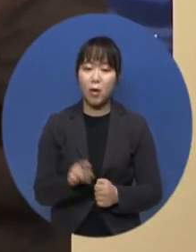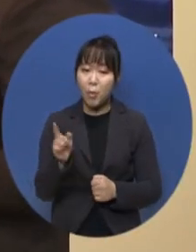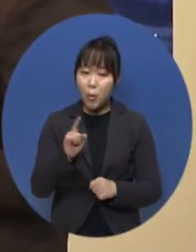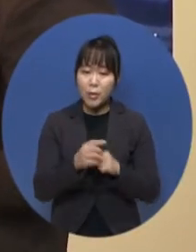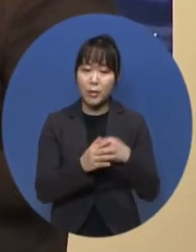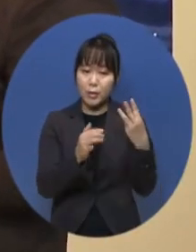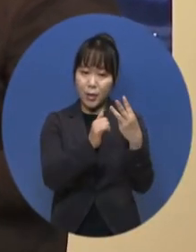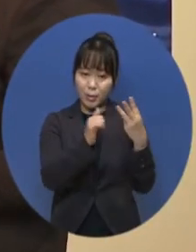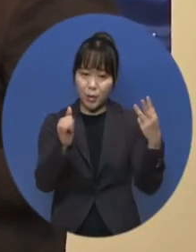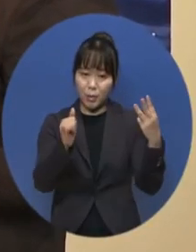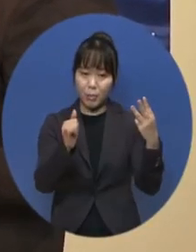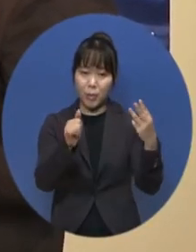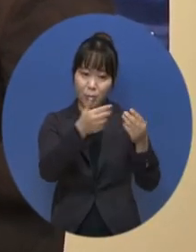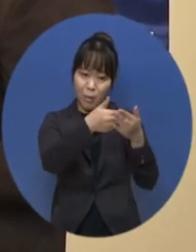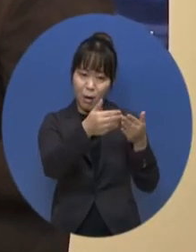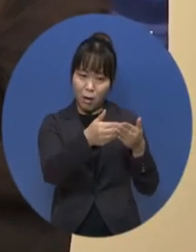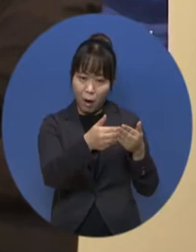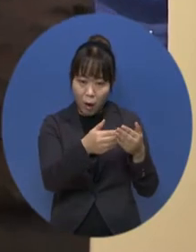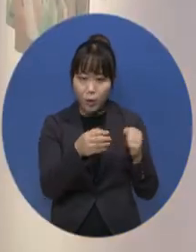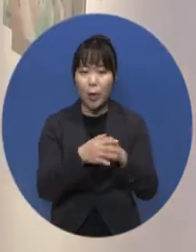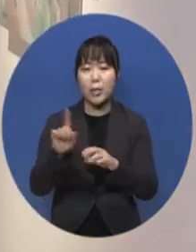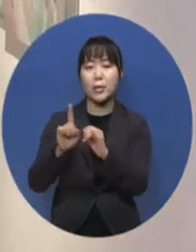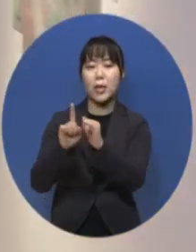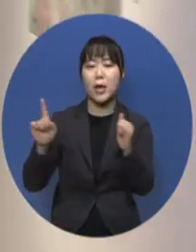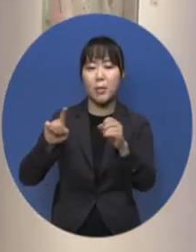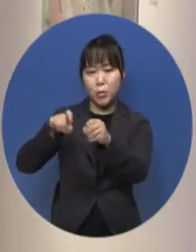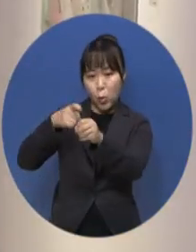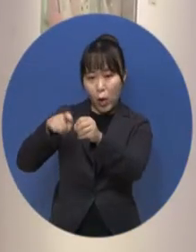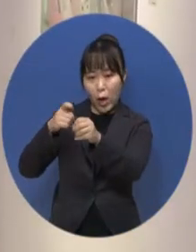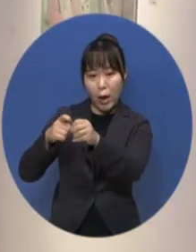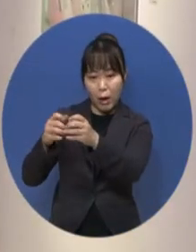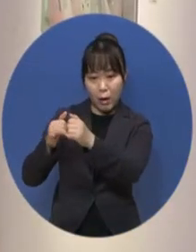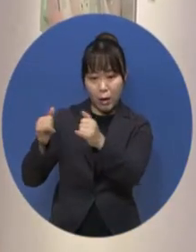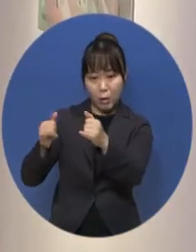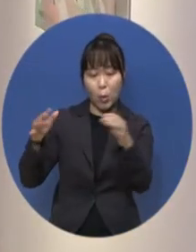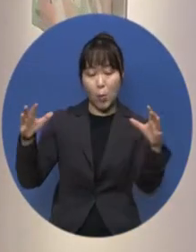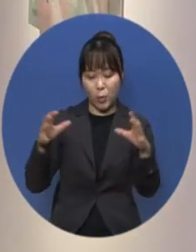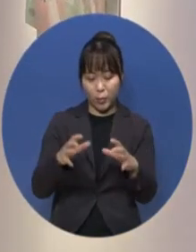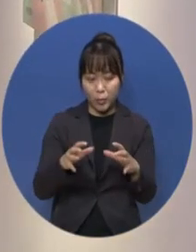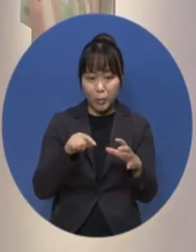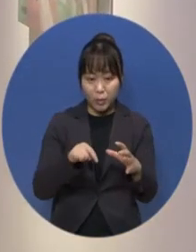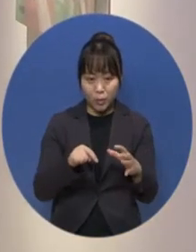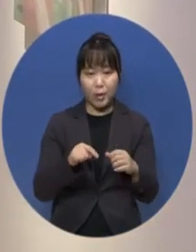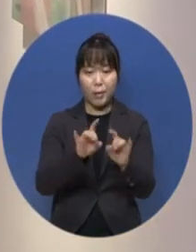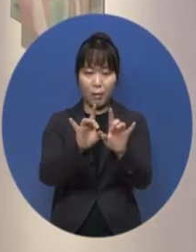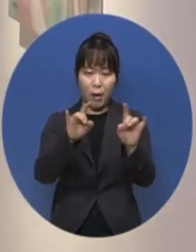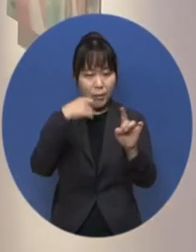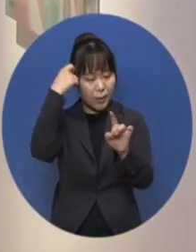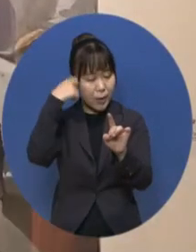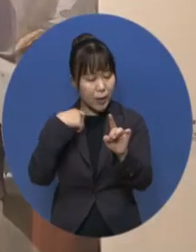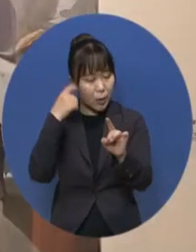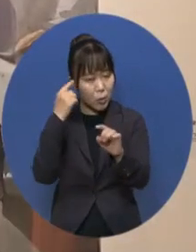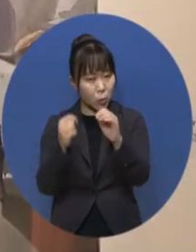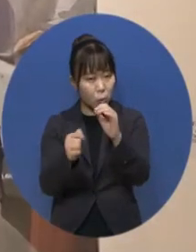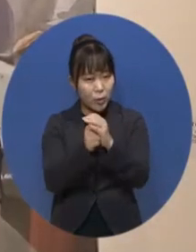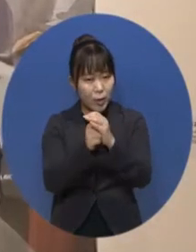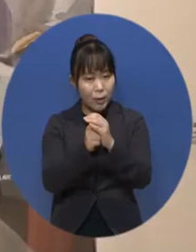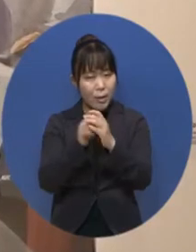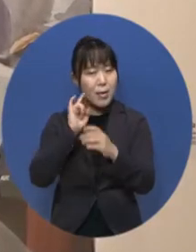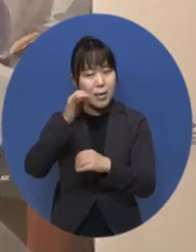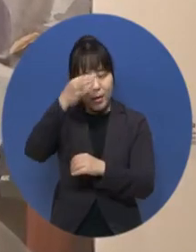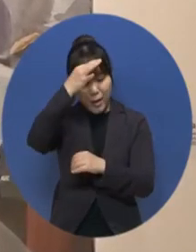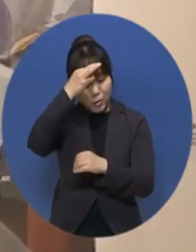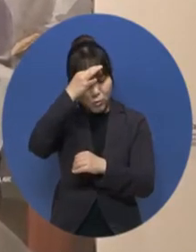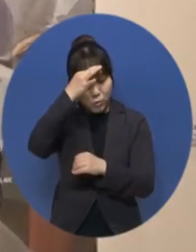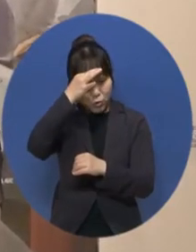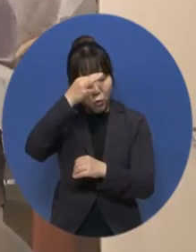취나는 3명의 회화 작가와 1명의 조각가로 이뤄진 모임으로 작가들마다 느껴지는 독창적인 예술